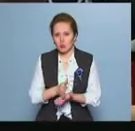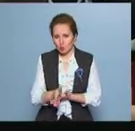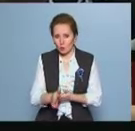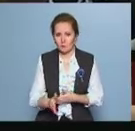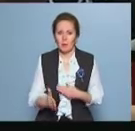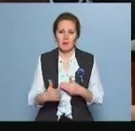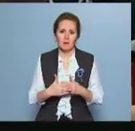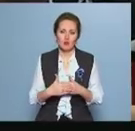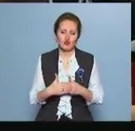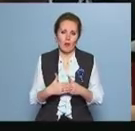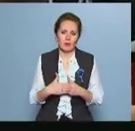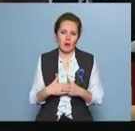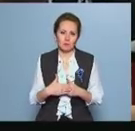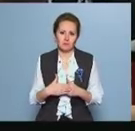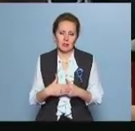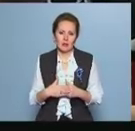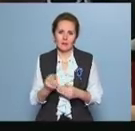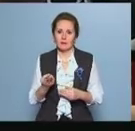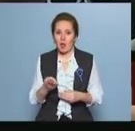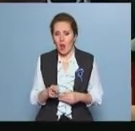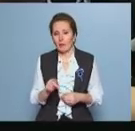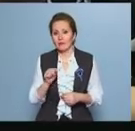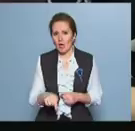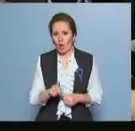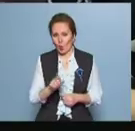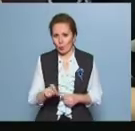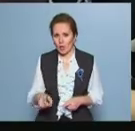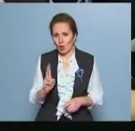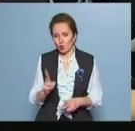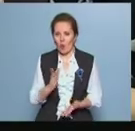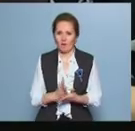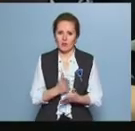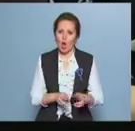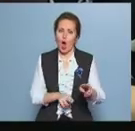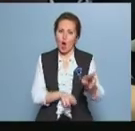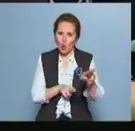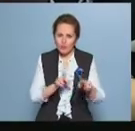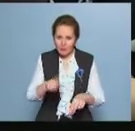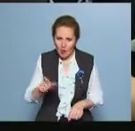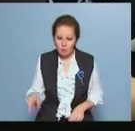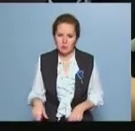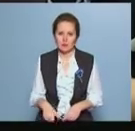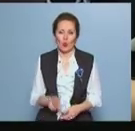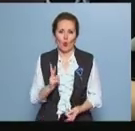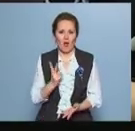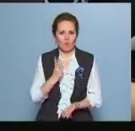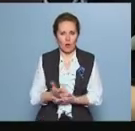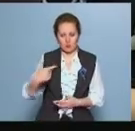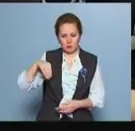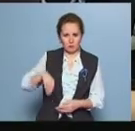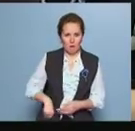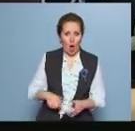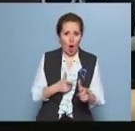приближение для тех людей, кто является охотниками, держателями оружия. Эти люди